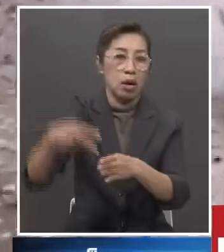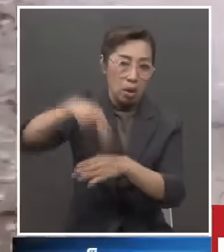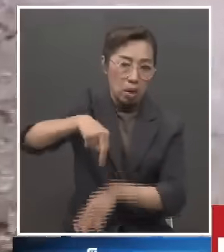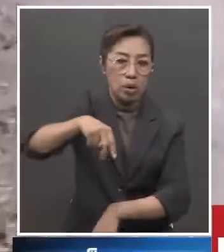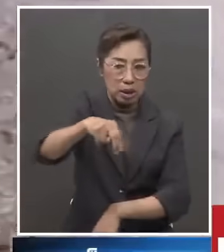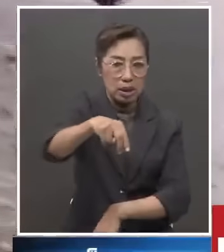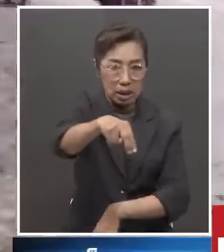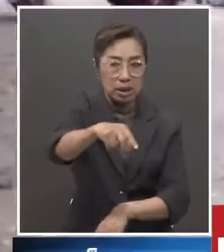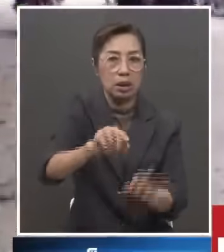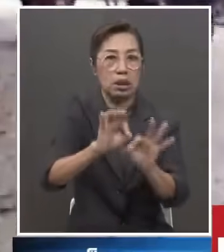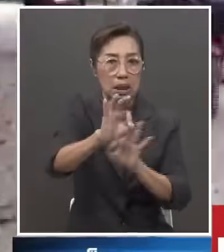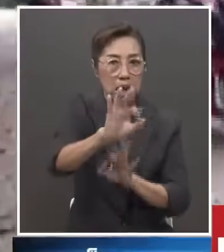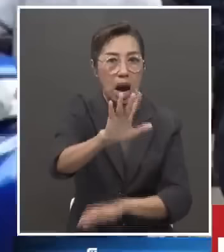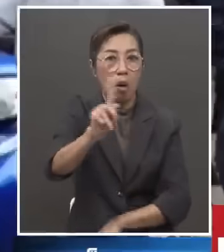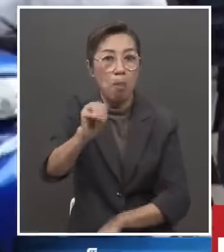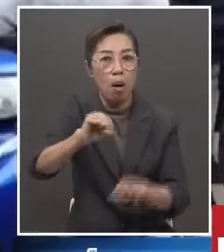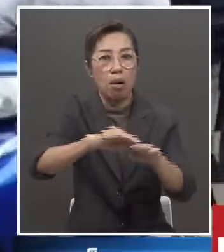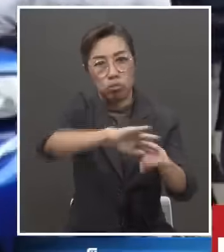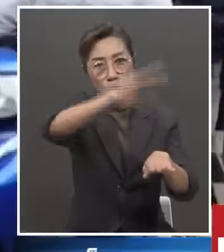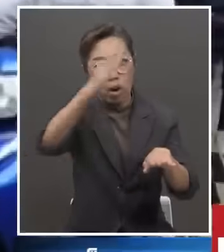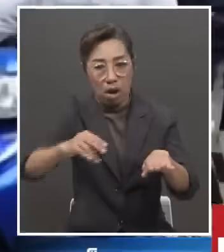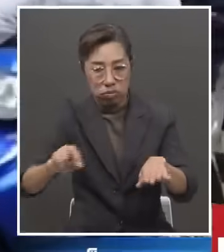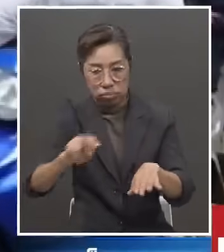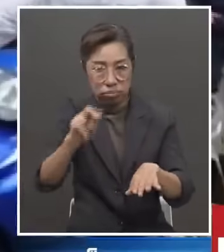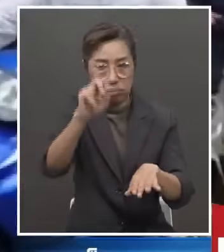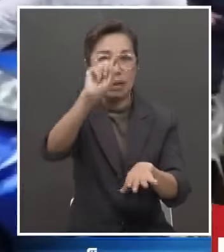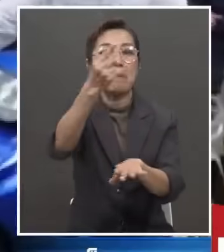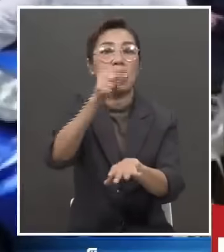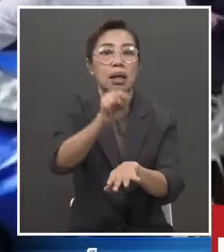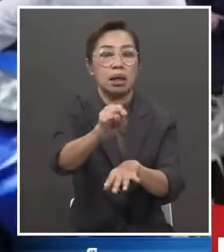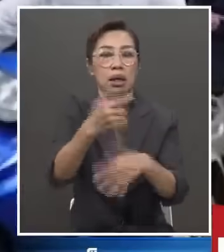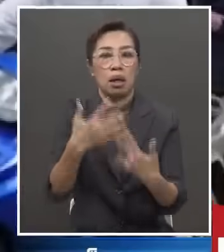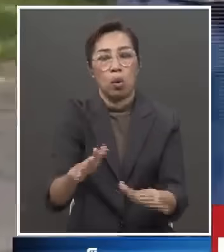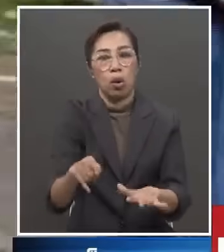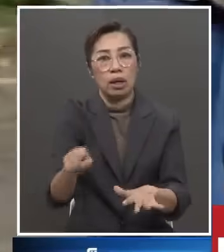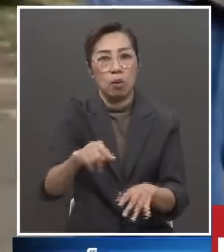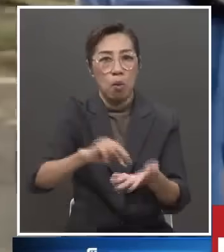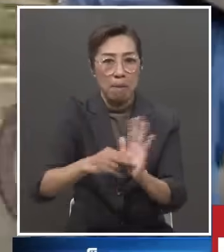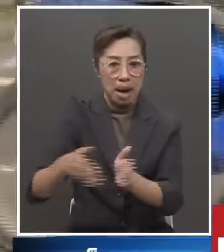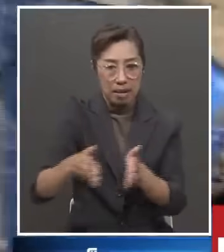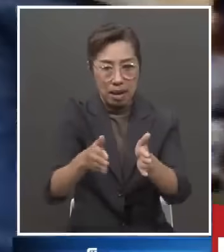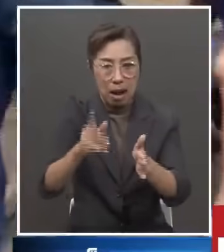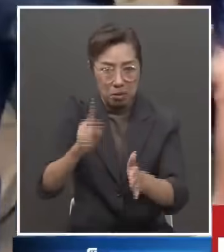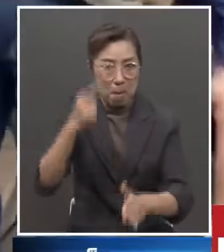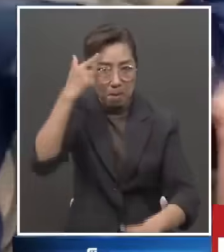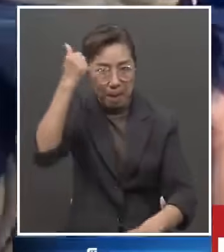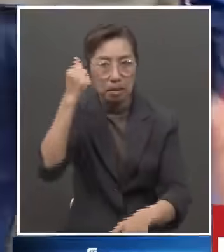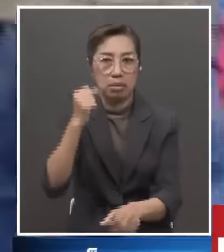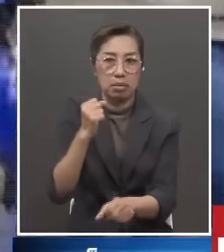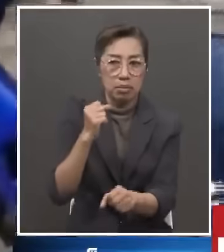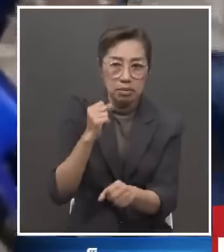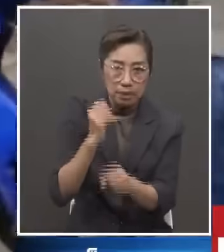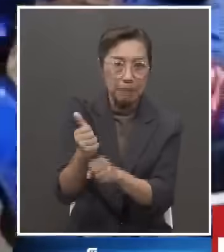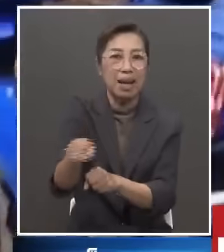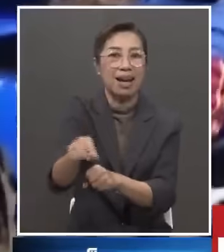กมไปยังพื้นที่บนภูเขาทั้งนี้นะคะเจ้าหน้าที่ต้องอาศัยความชำนาญการอย่างมากเลยค่ะขณะเดียวกัน